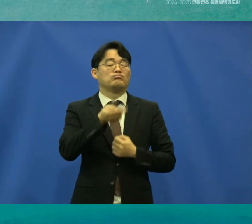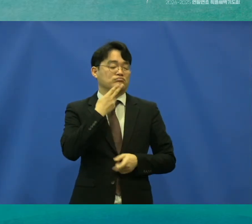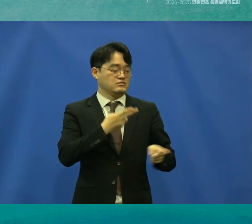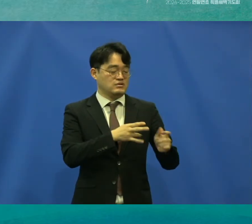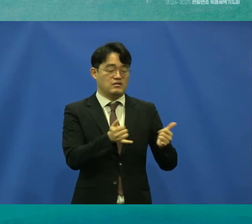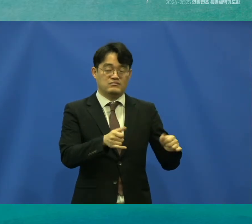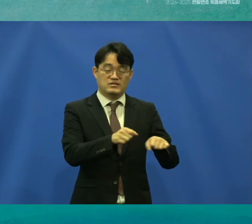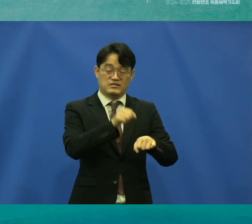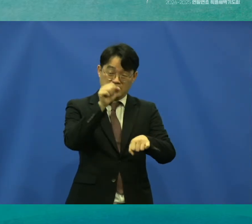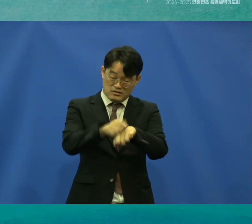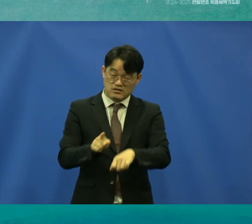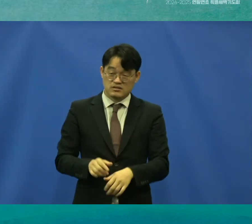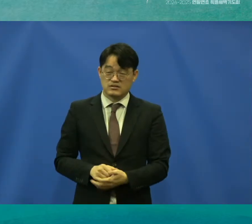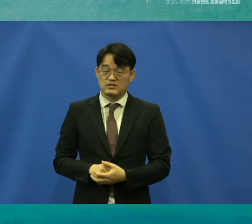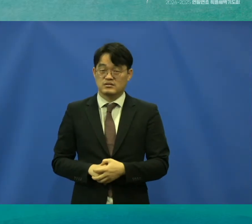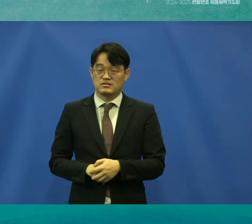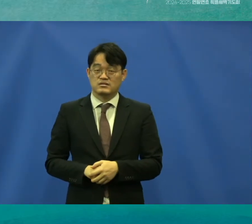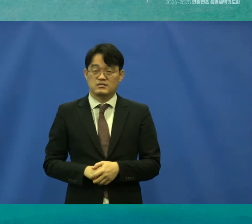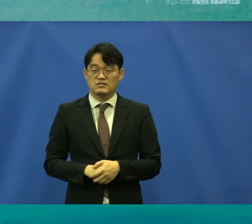하긴 다 해.